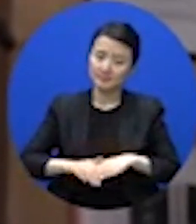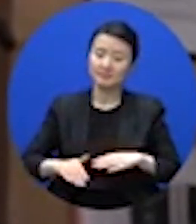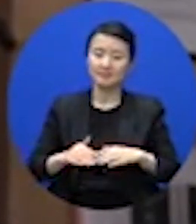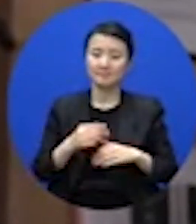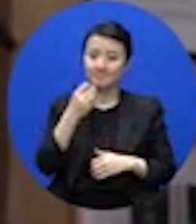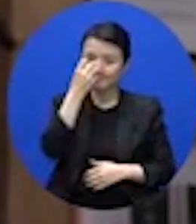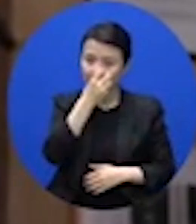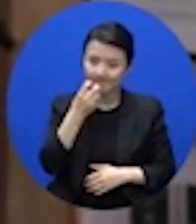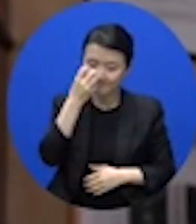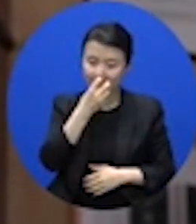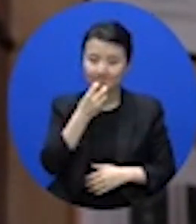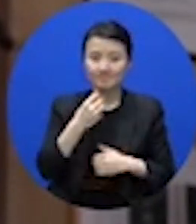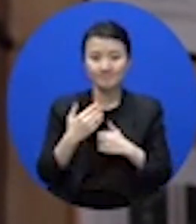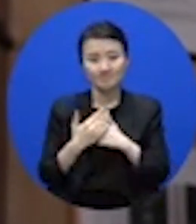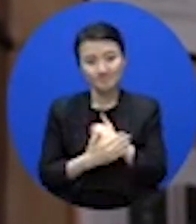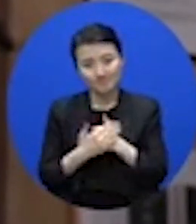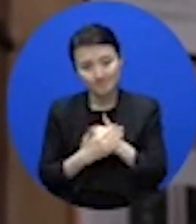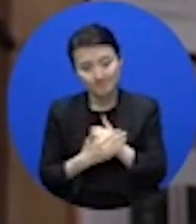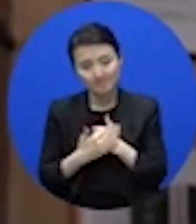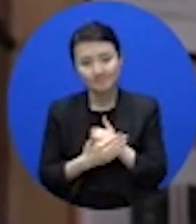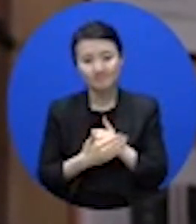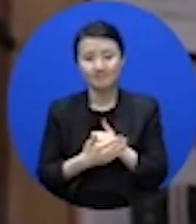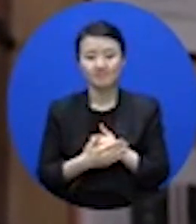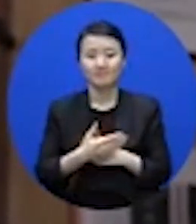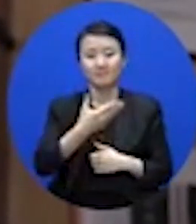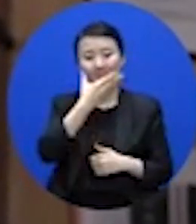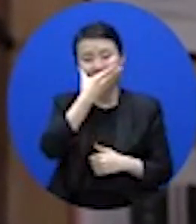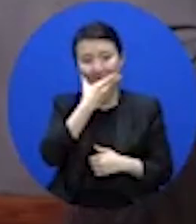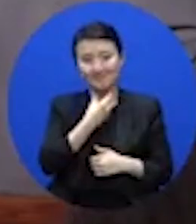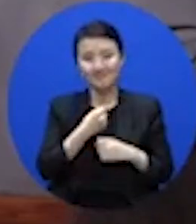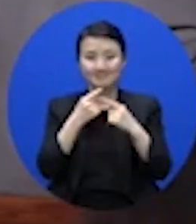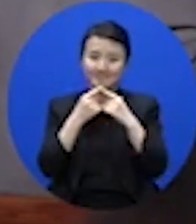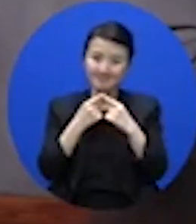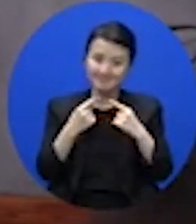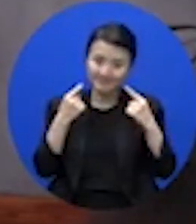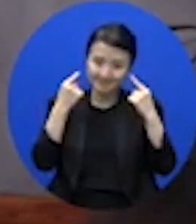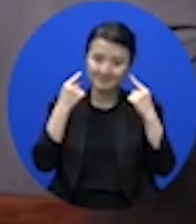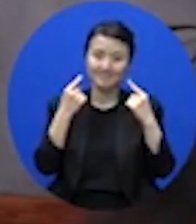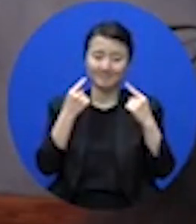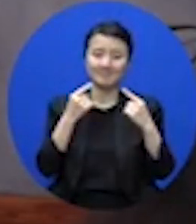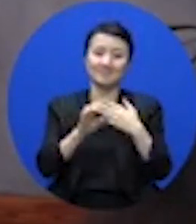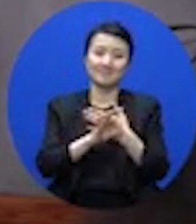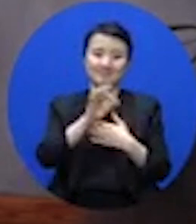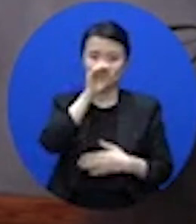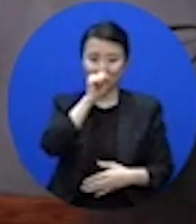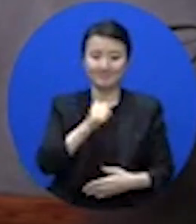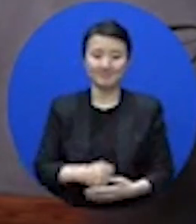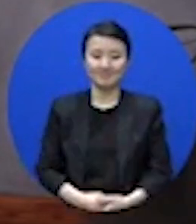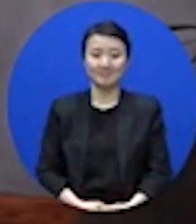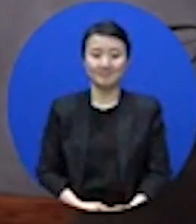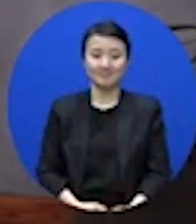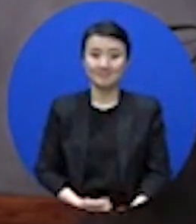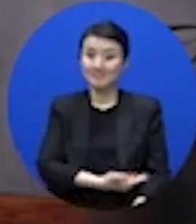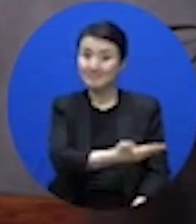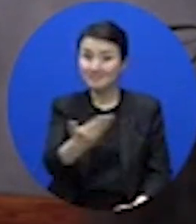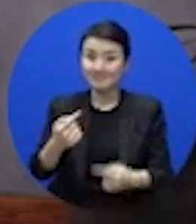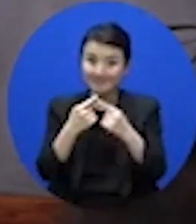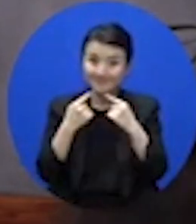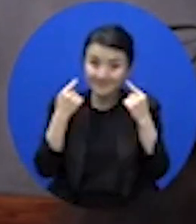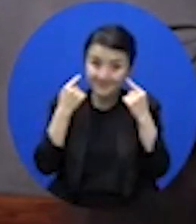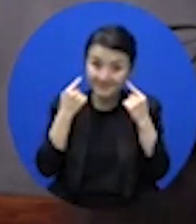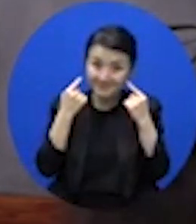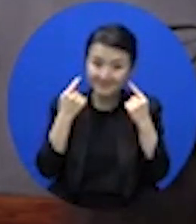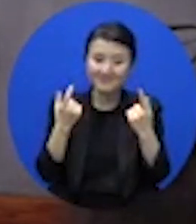챙기고 보담아서 우리가 행복한 이렇게 스마일 자 우리 지금 이렇게 웃고 있나요? 예.